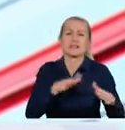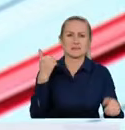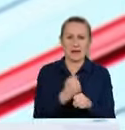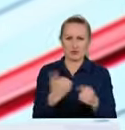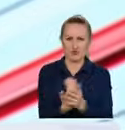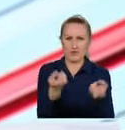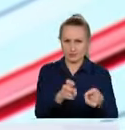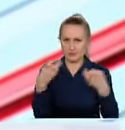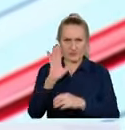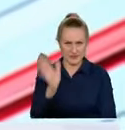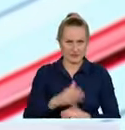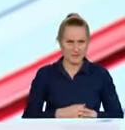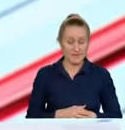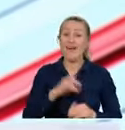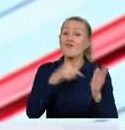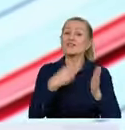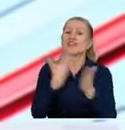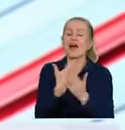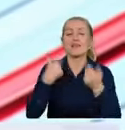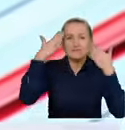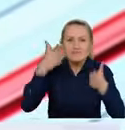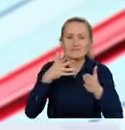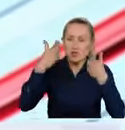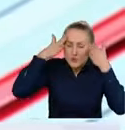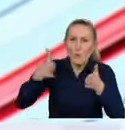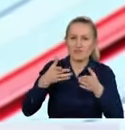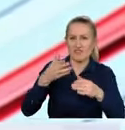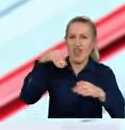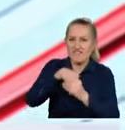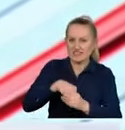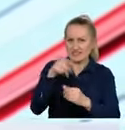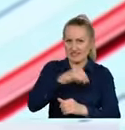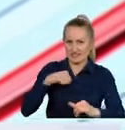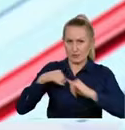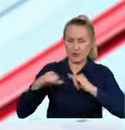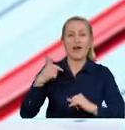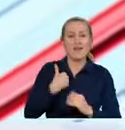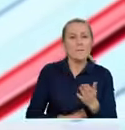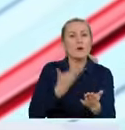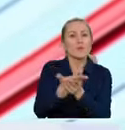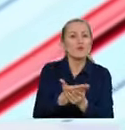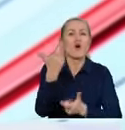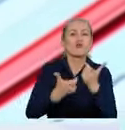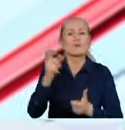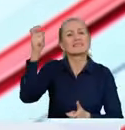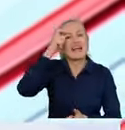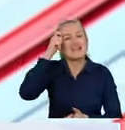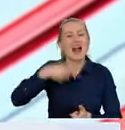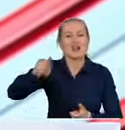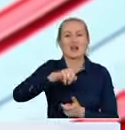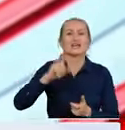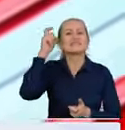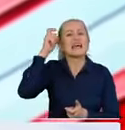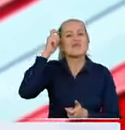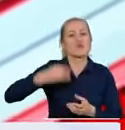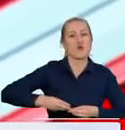I właśnie dlatego mówię o tym, żeby się skupić na inwestycjach samorządowych. Sam proponuję centralne, lokalne centra rozwoju,